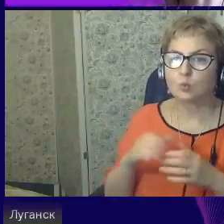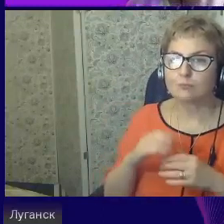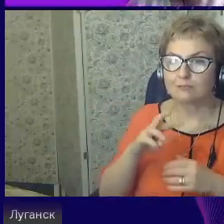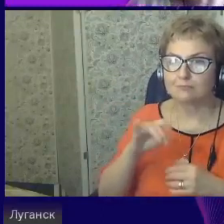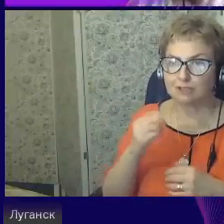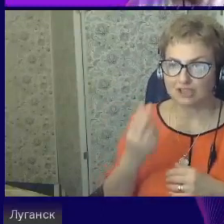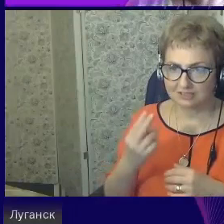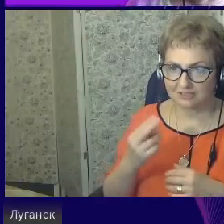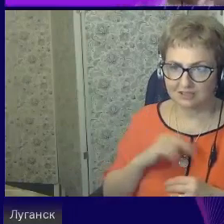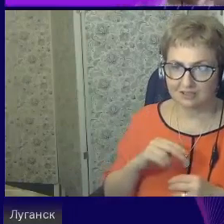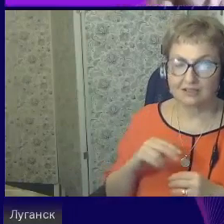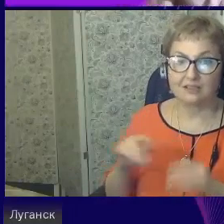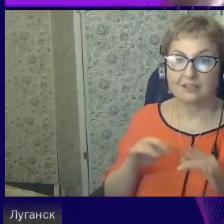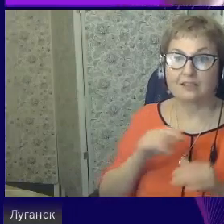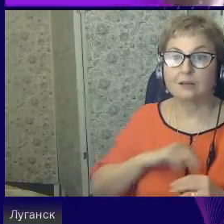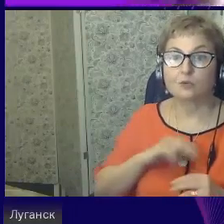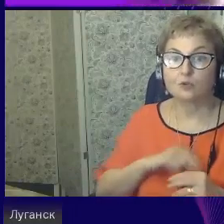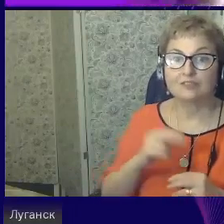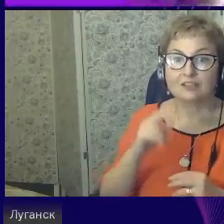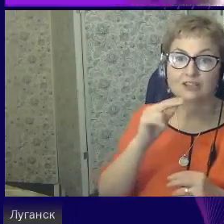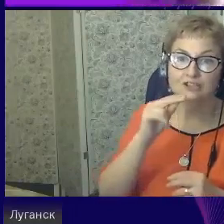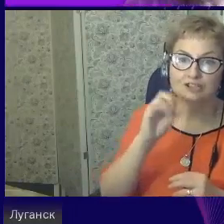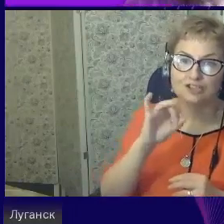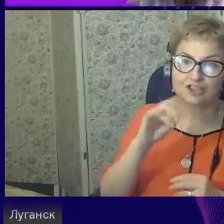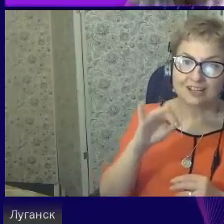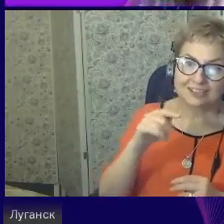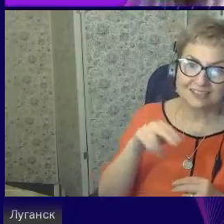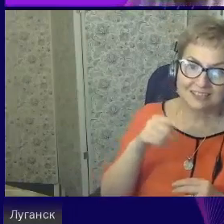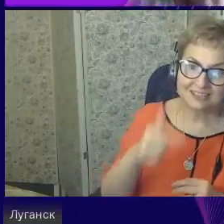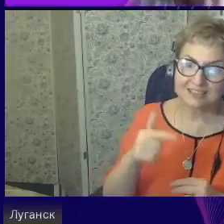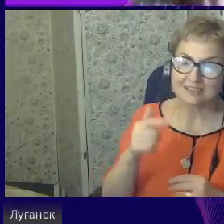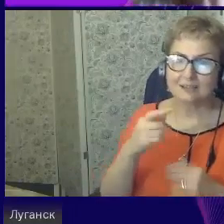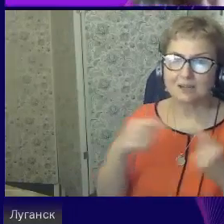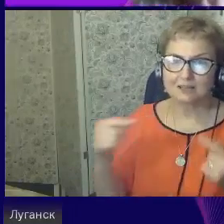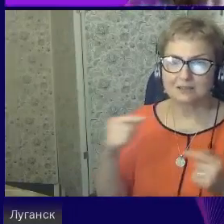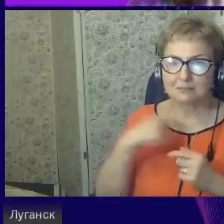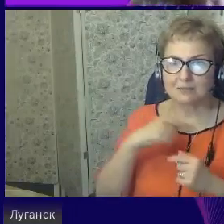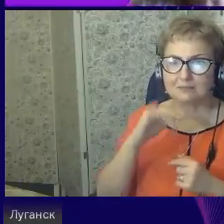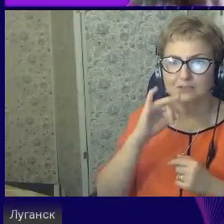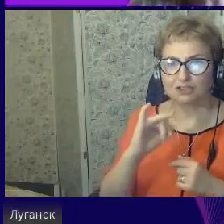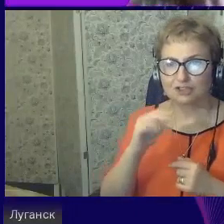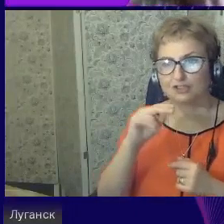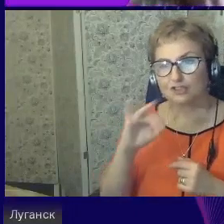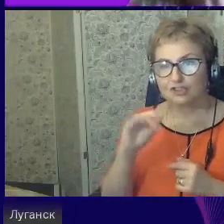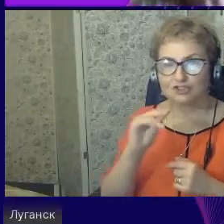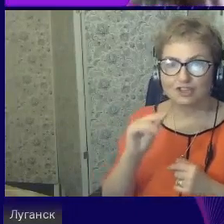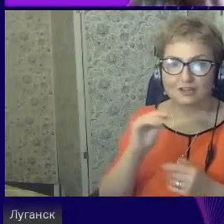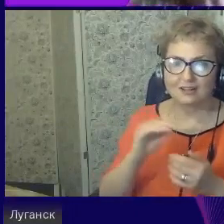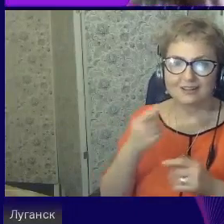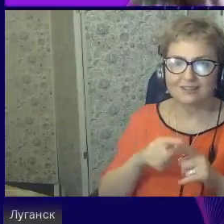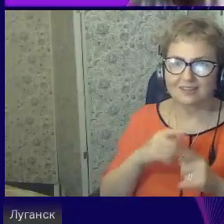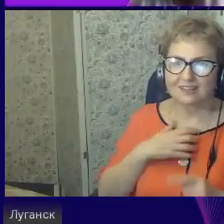Вот. Ну, как можно называть черлидинг, можно черлидинг. Вот, мы пишем как правило через «и», но для занятий это